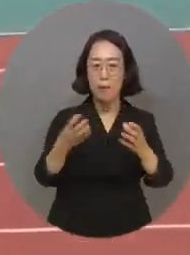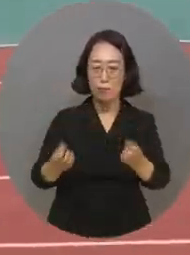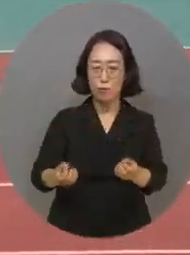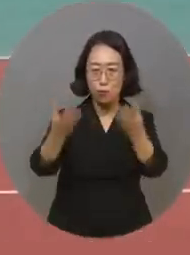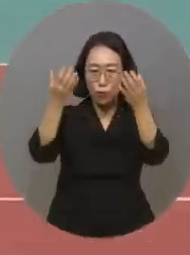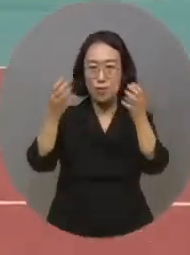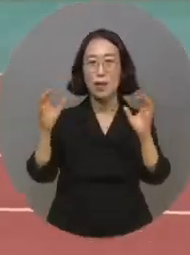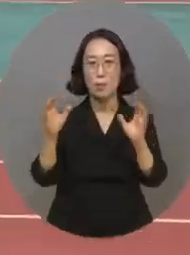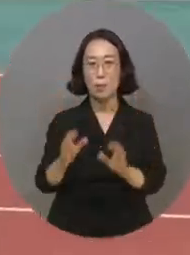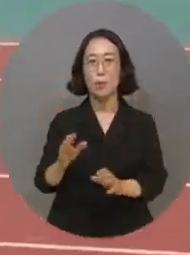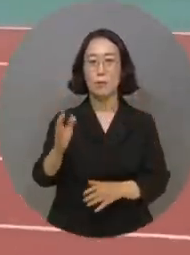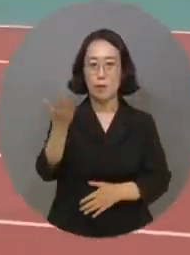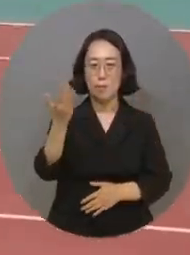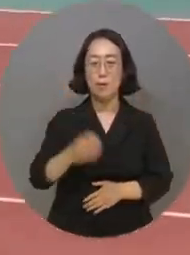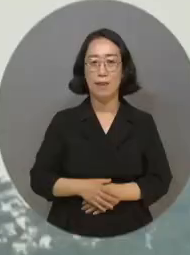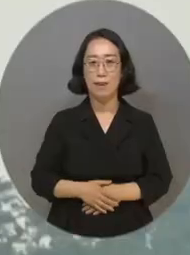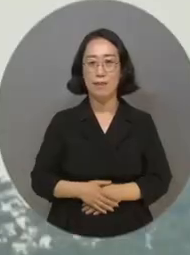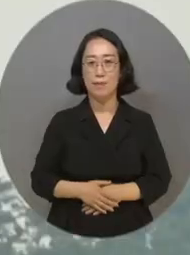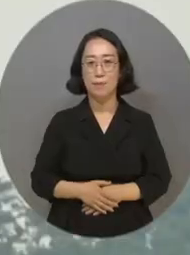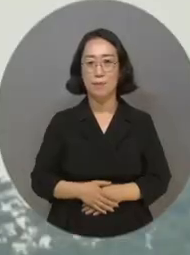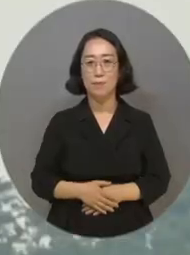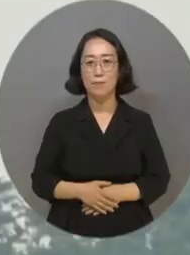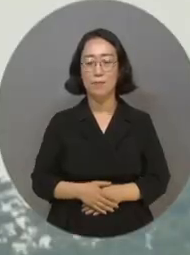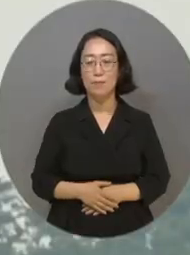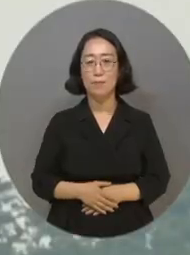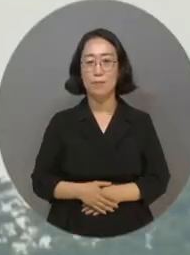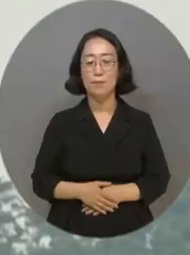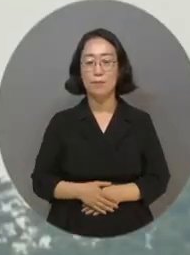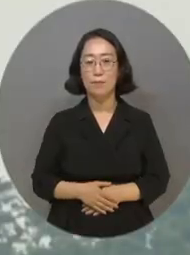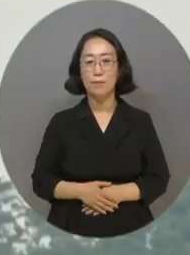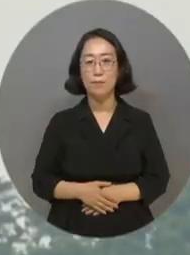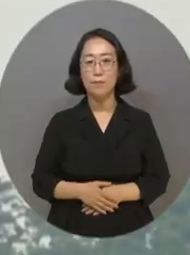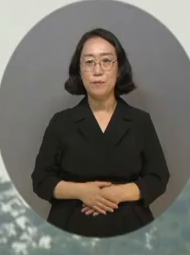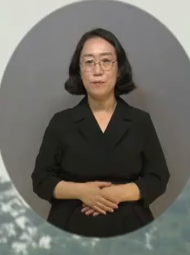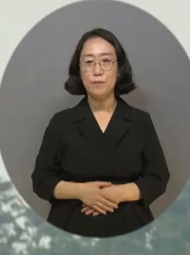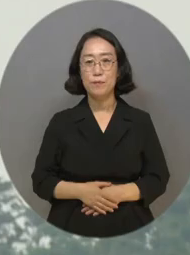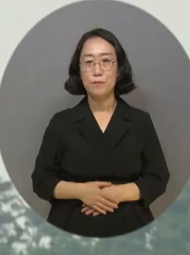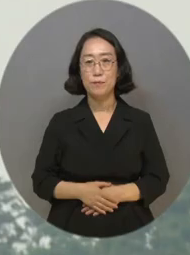될 것으로 기대됩니다. 복지TV 뉴스 황영재입니다.